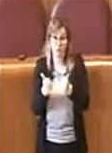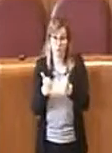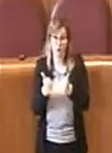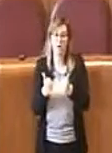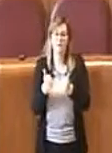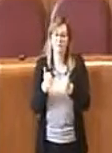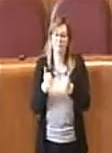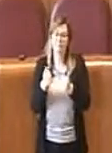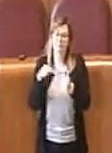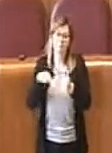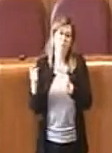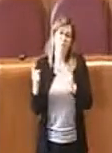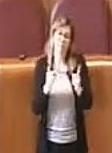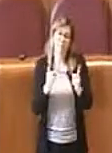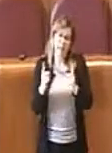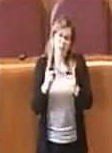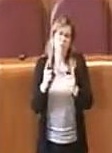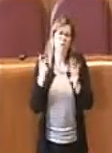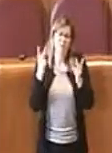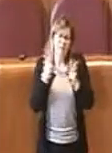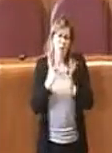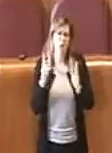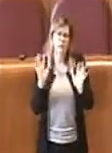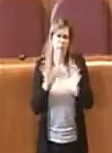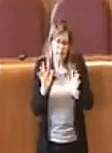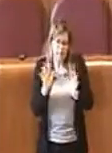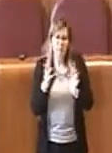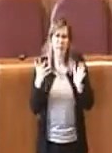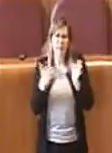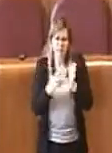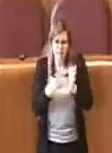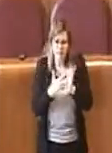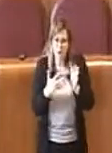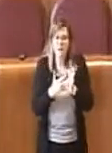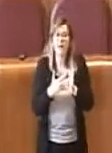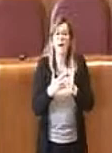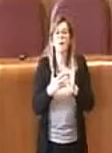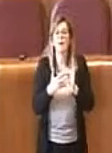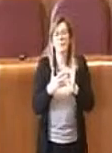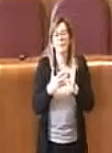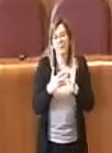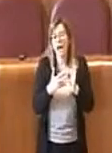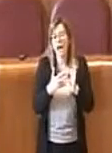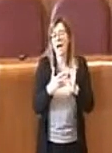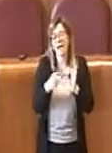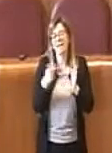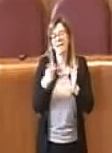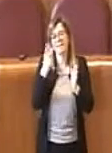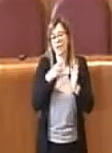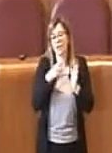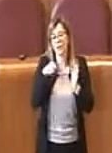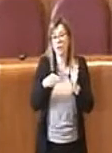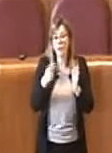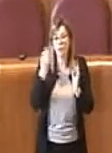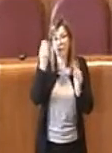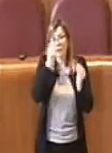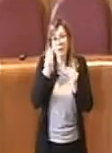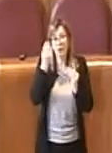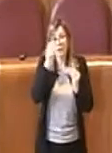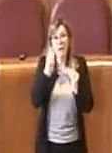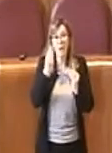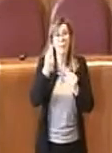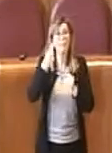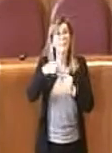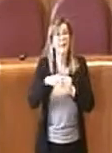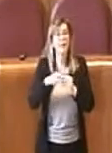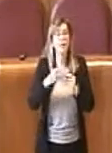e devastante per carità ma deve essere l'occasione probabilmente l'ultima che abbiamo per ripensare completamente la nostra città per ripensare